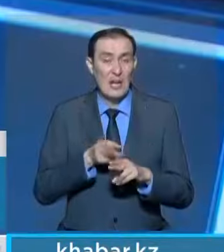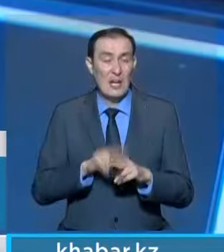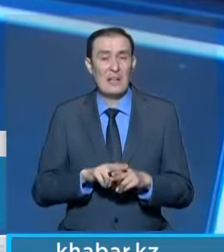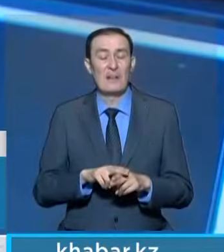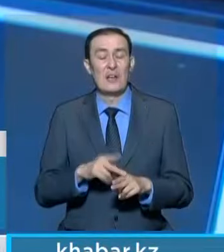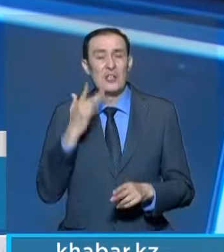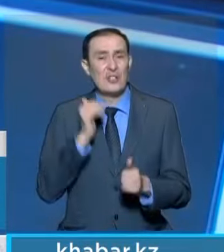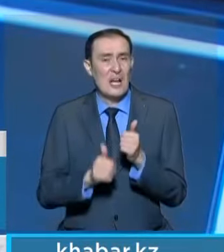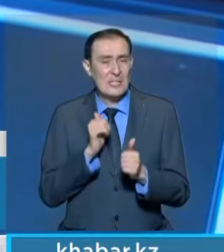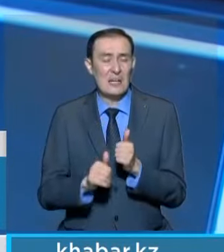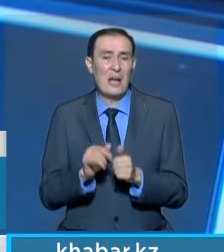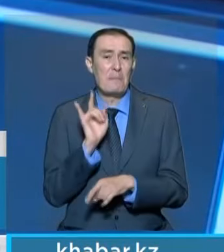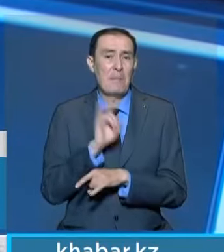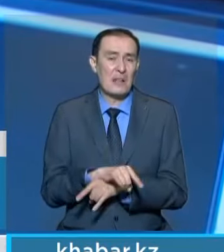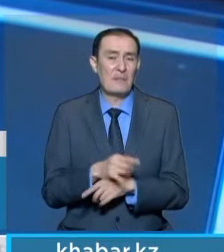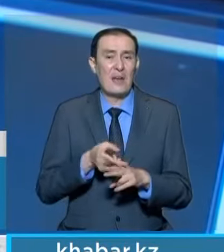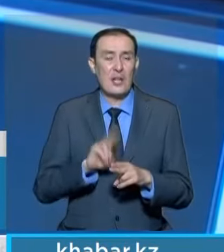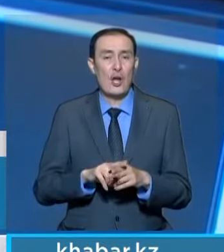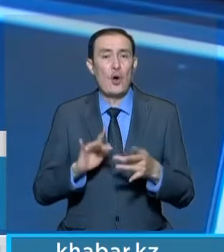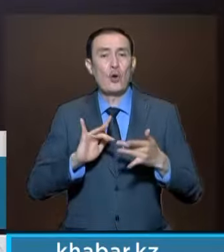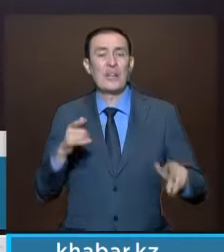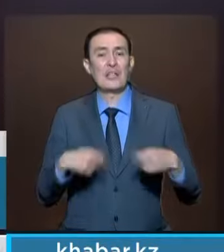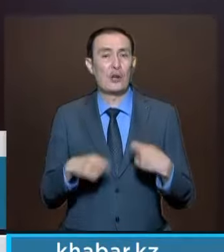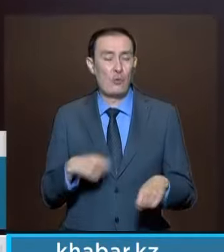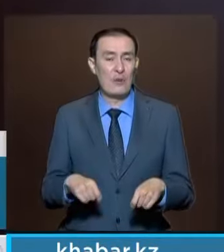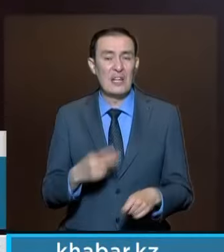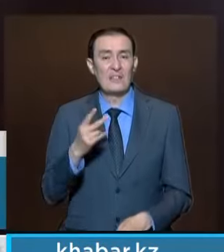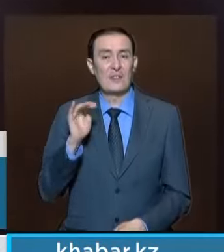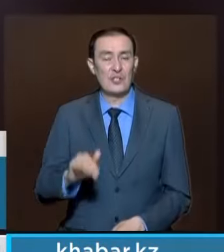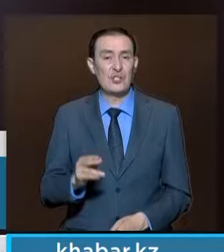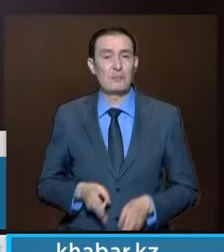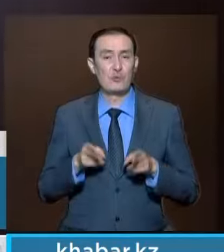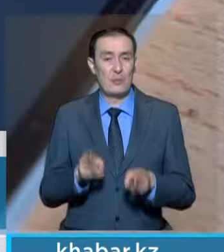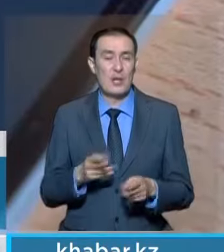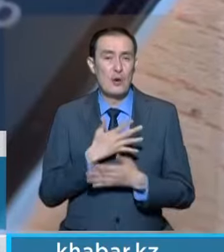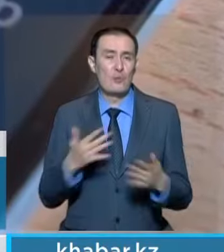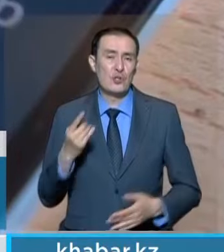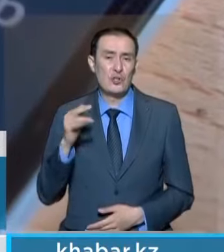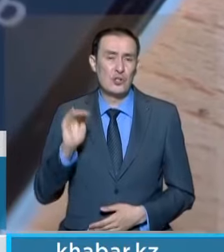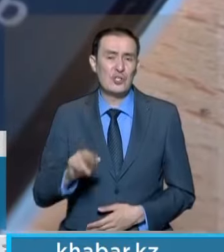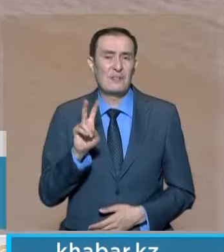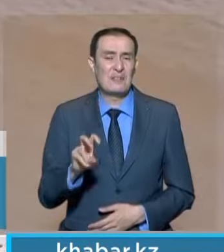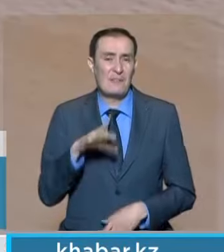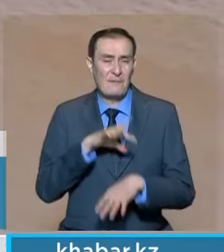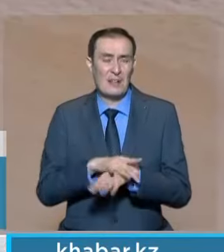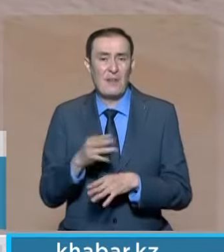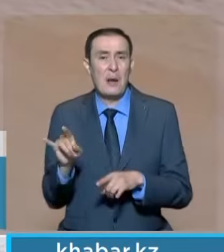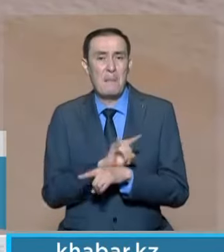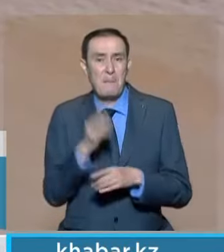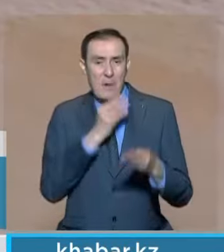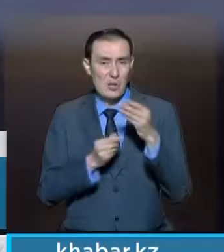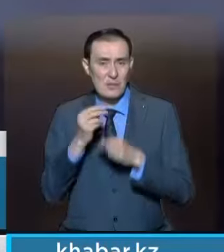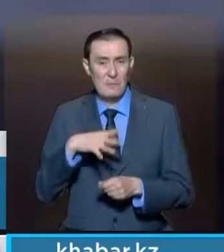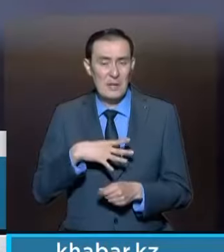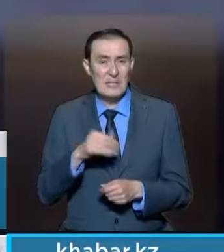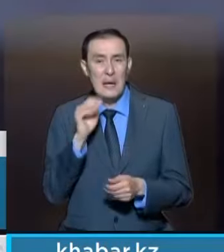Самым распространенным способом обмана остается онлайн-торговля – почти 2 тысячи преступлений. Свыше 1200 случаев мошенничества совершили